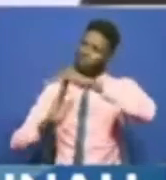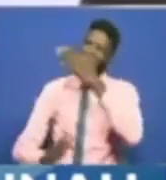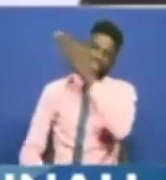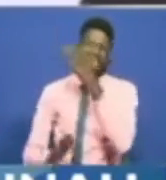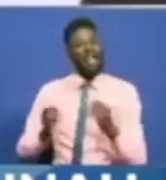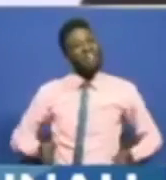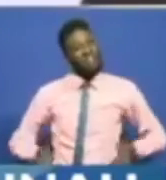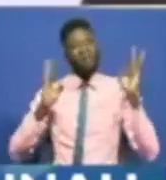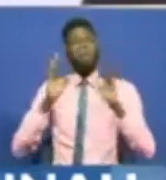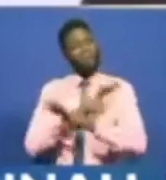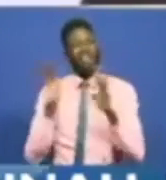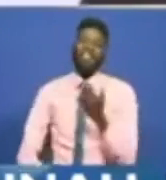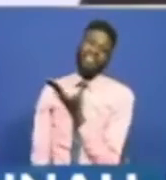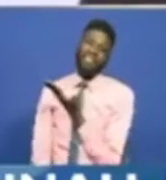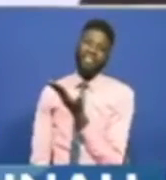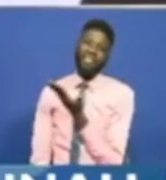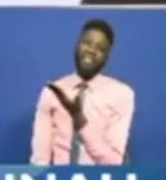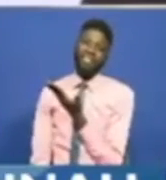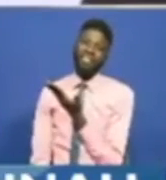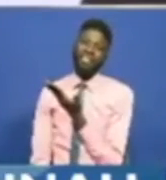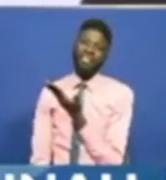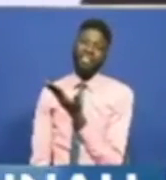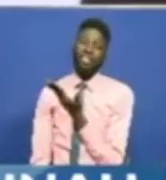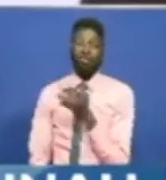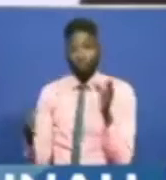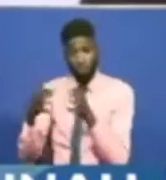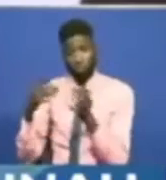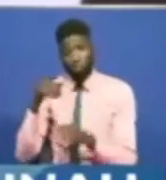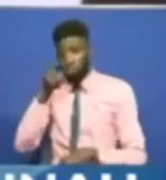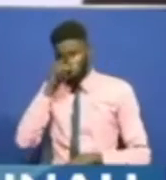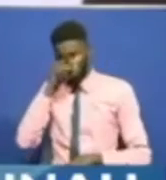tupu. Akachukuliwa na wamishonari akaenda akasoma.